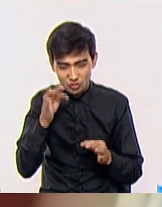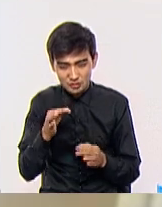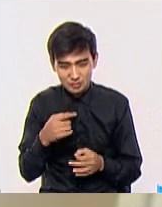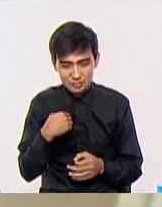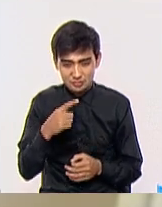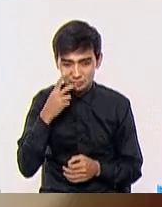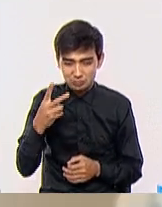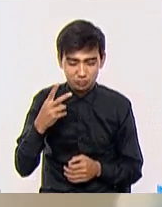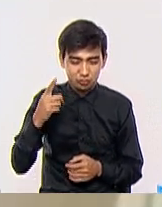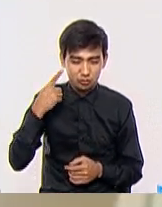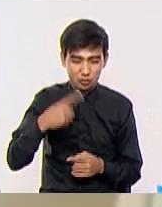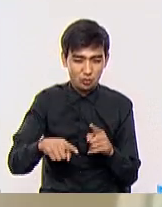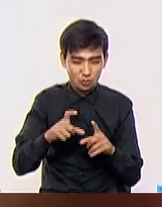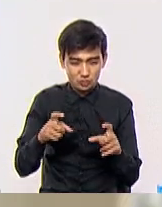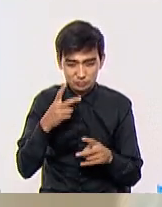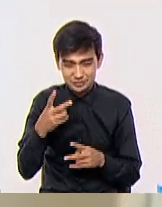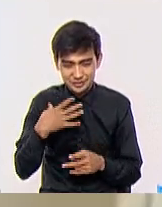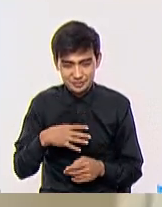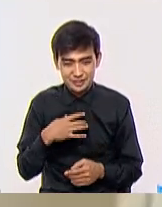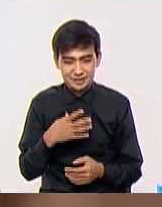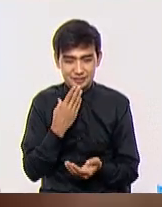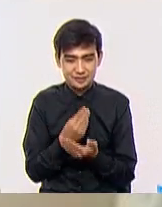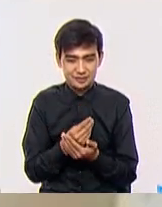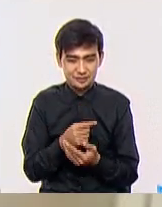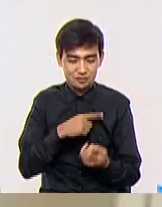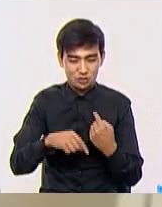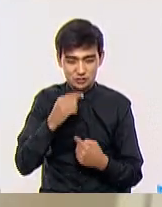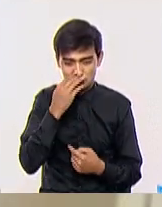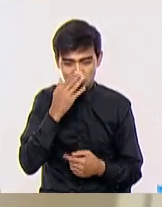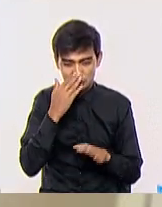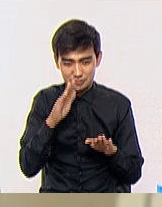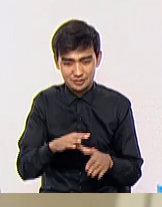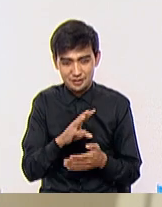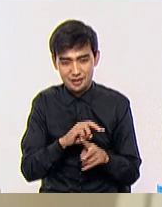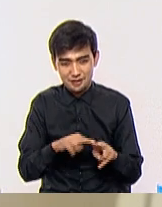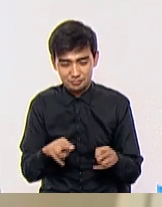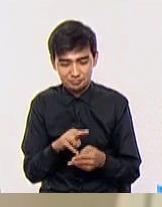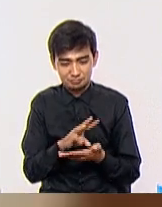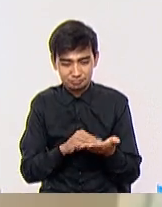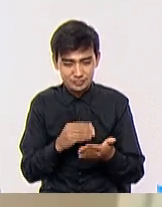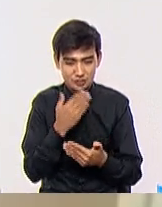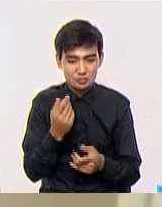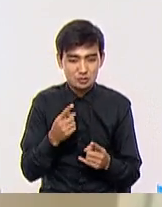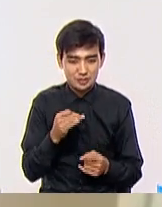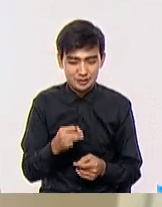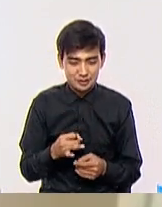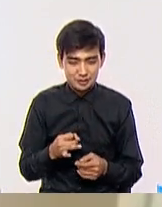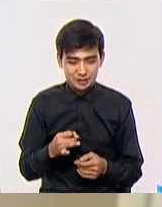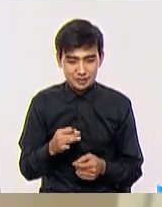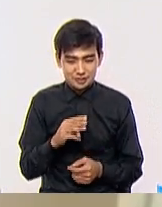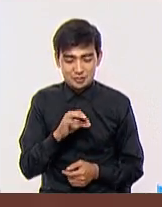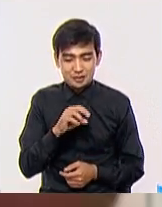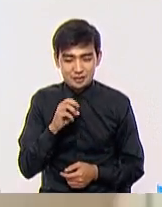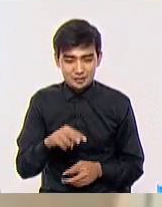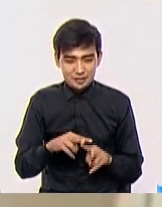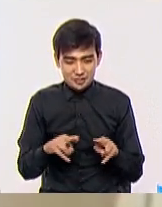біреуді кінә алғанша, төрешімдерін алғанша, ана жеңісіміз бермей қой дегенше, кәдімгі жаңағы жапондардың балуандары секілді неге жолын ұттырмайды біздер? Неге бермес тартып алатын Михаил Лопес